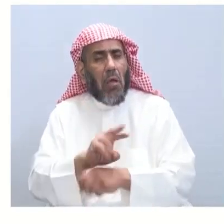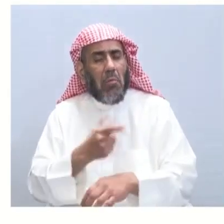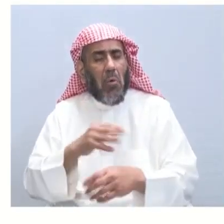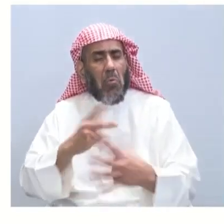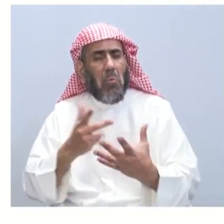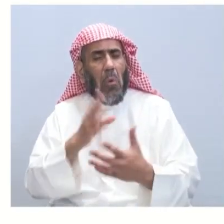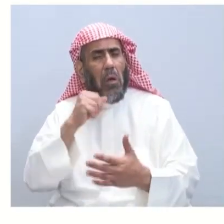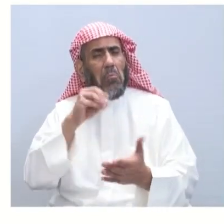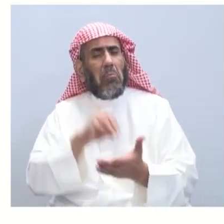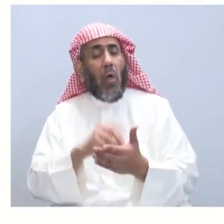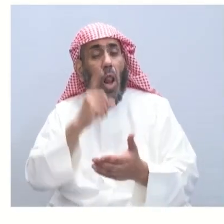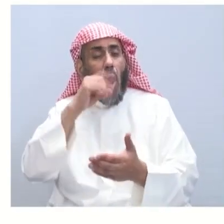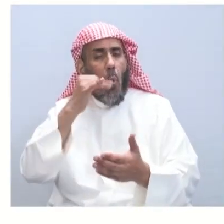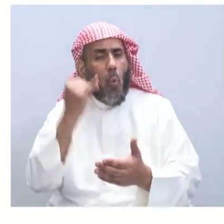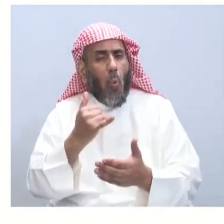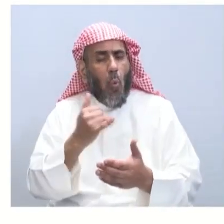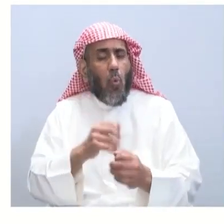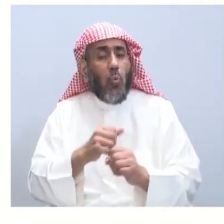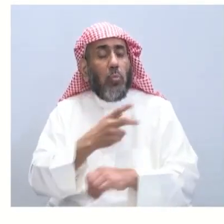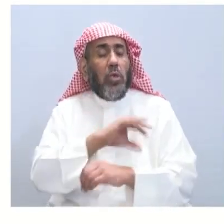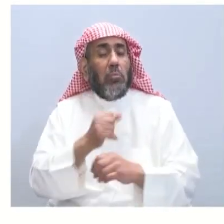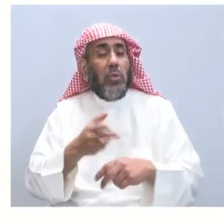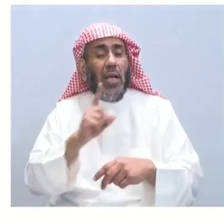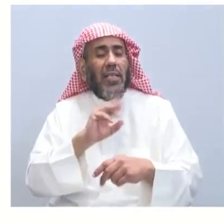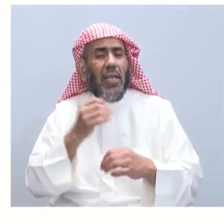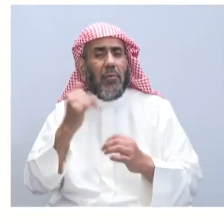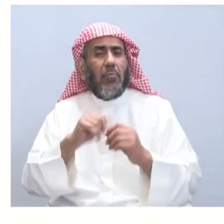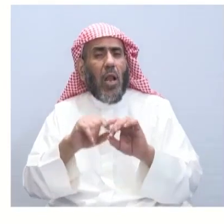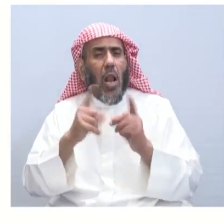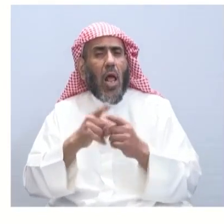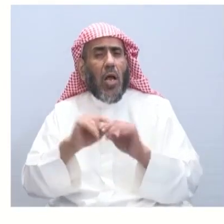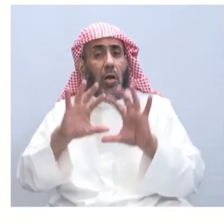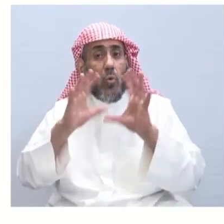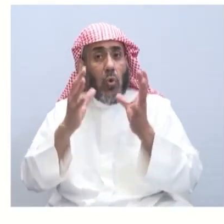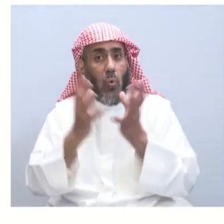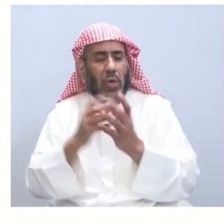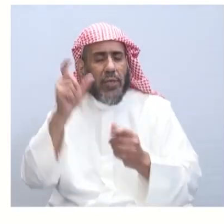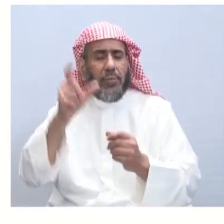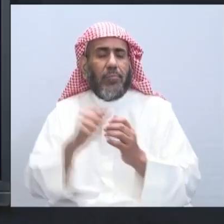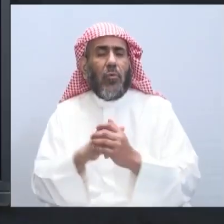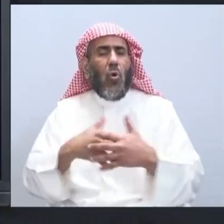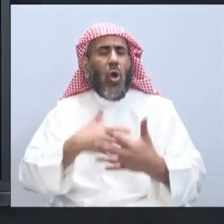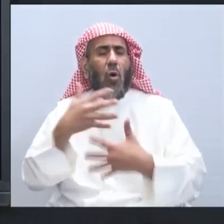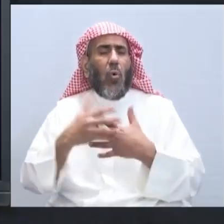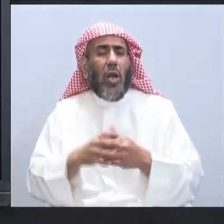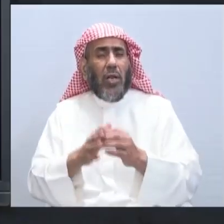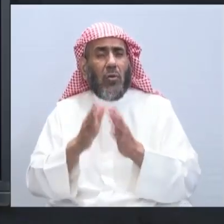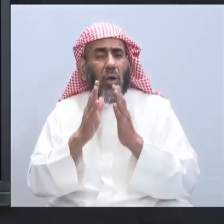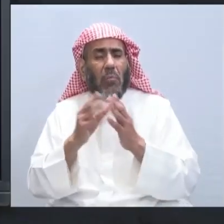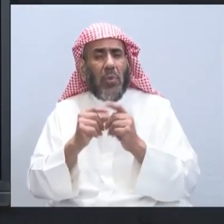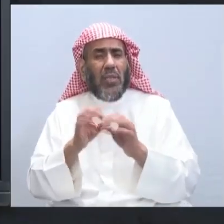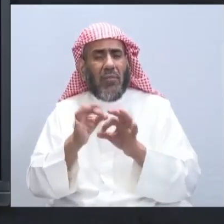باشياء غير موجوده فلا بد ان يعتمد على التاريخ اعتماد كلي لكنه يصور هذه الشخصيه ويحاول ان يركز على بعض